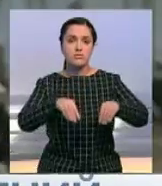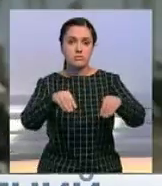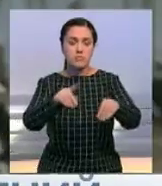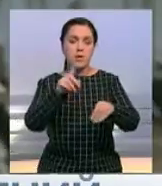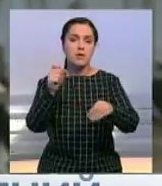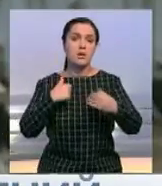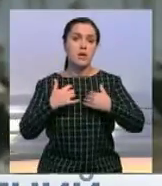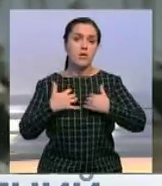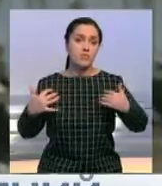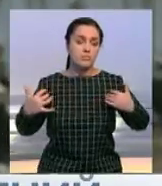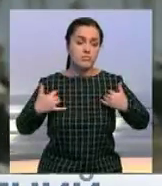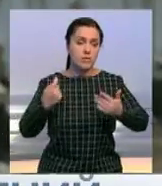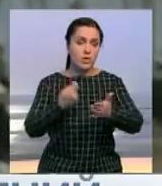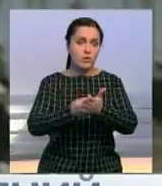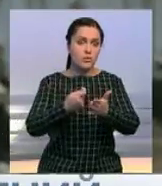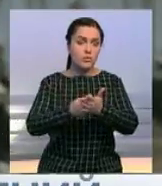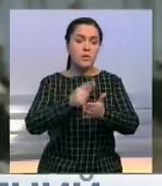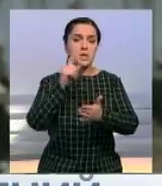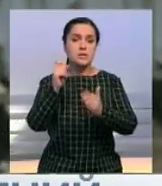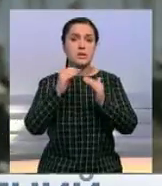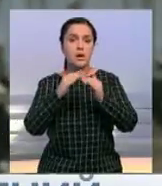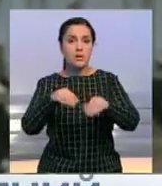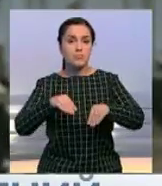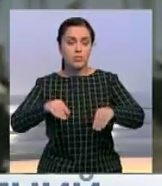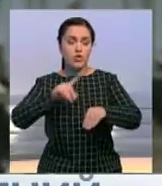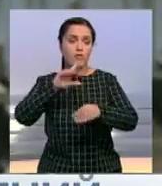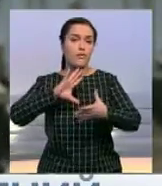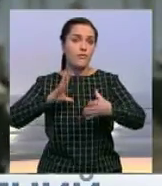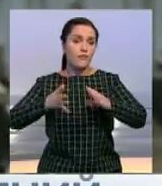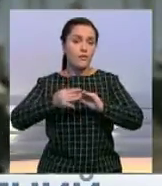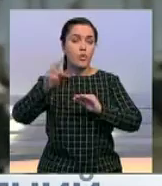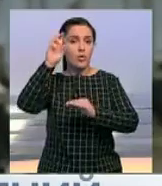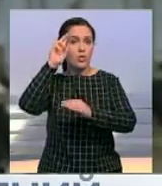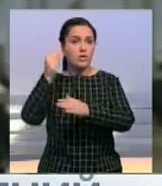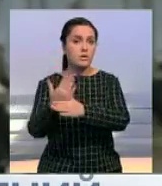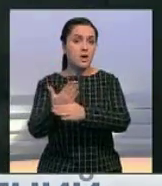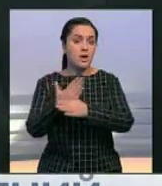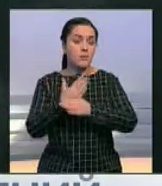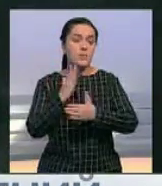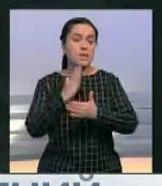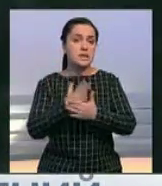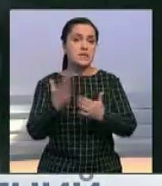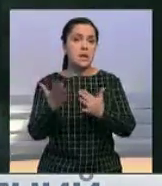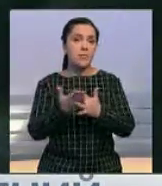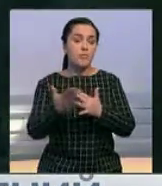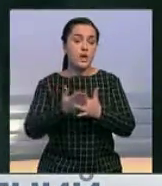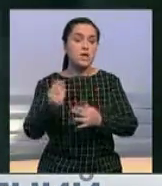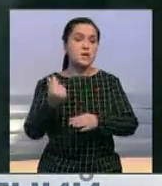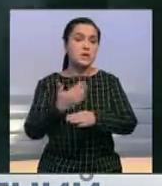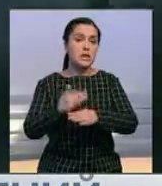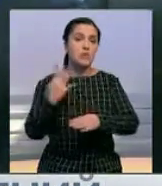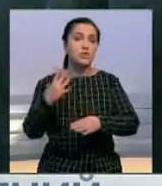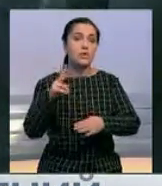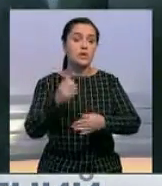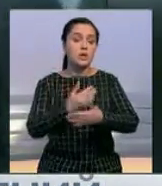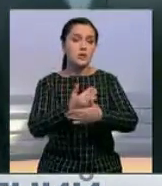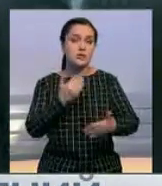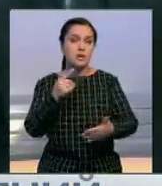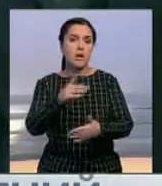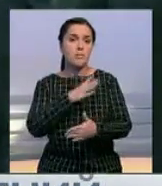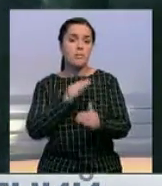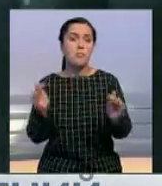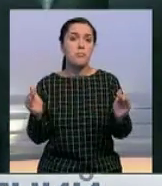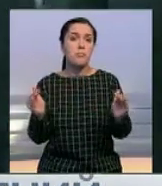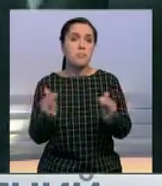получаем. Фактически перевооружили сегодня, что и по комбайнам, что по тракторам, по животноводческой технике. В то, что 40 лет назад маленькая